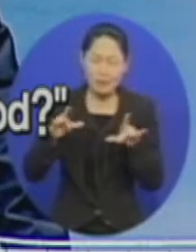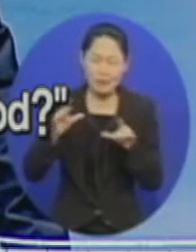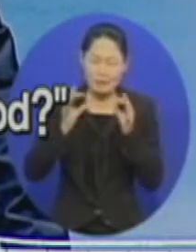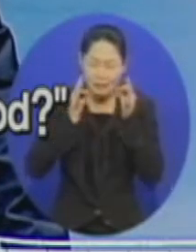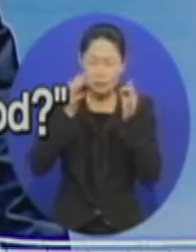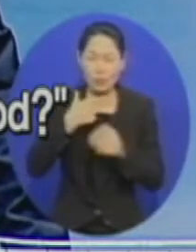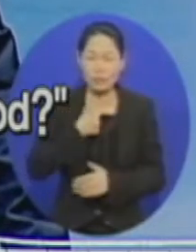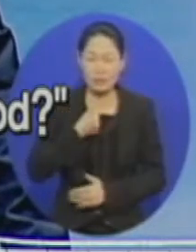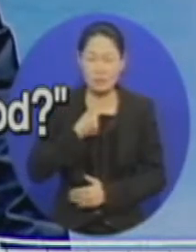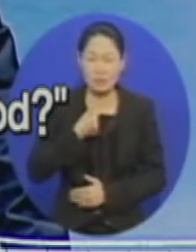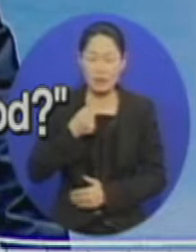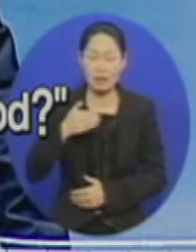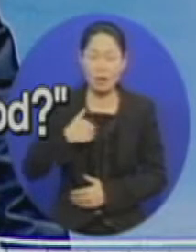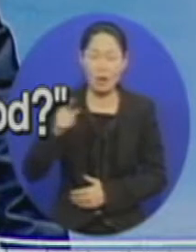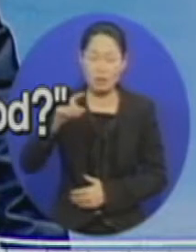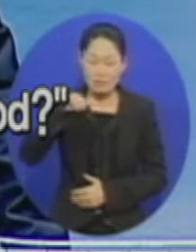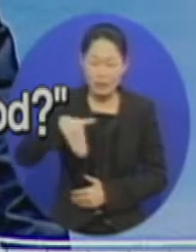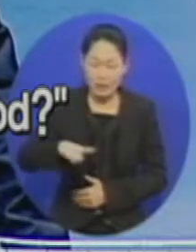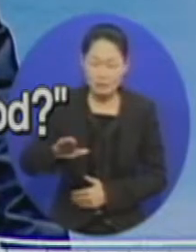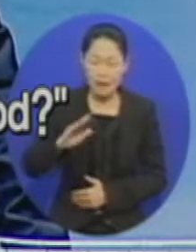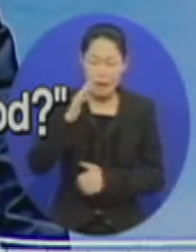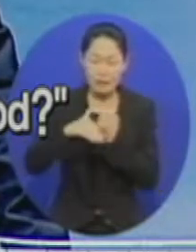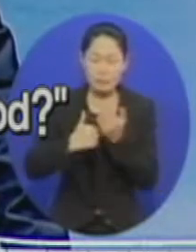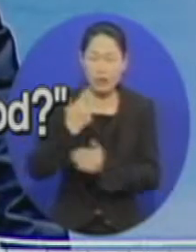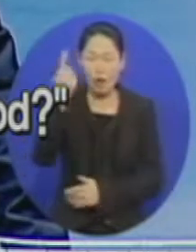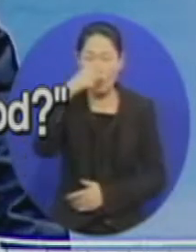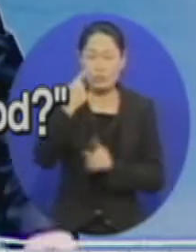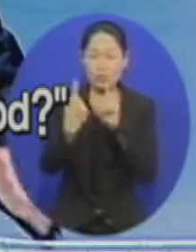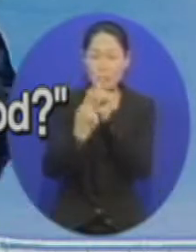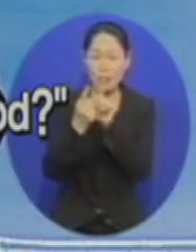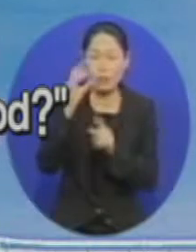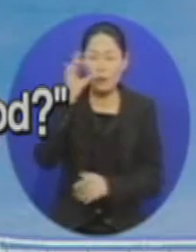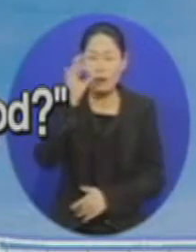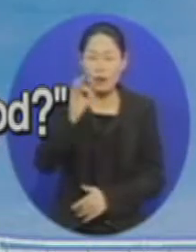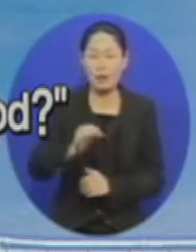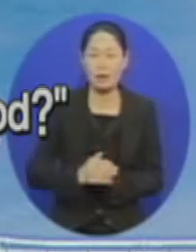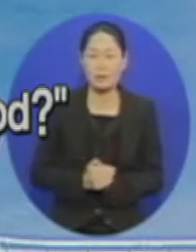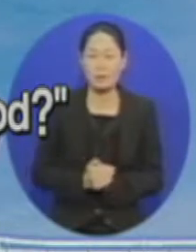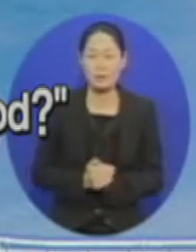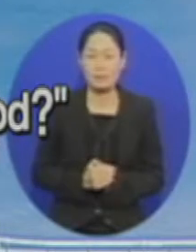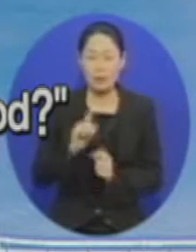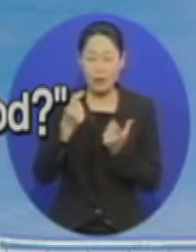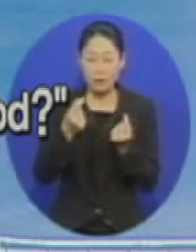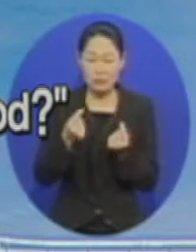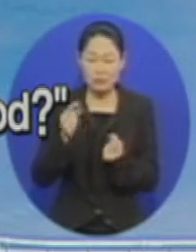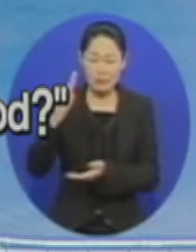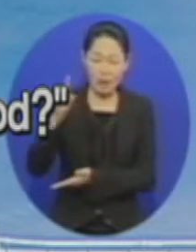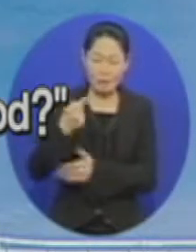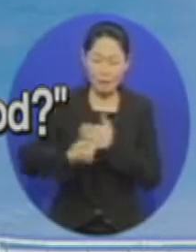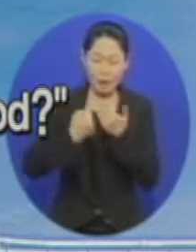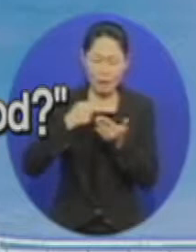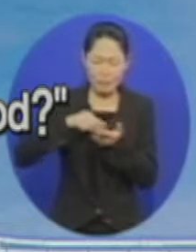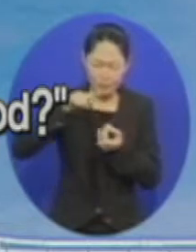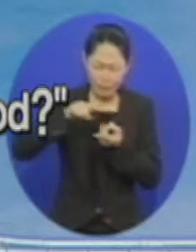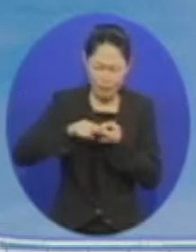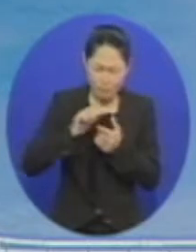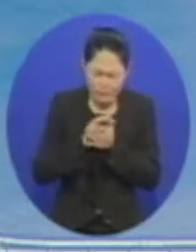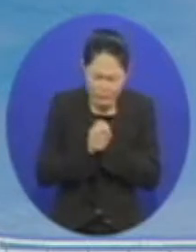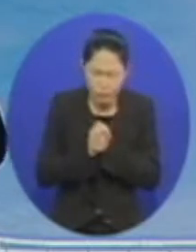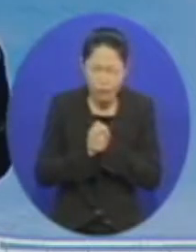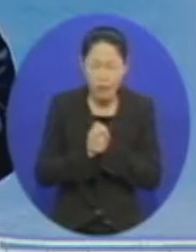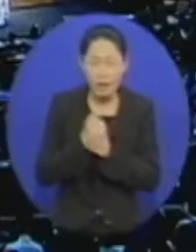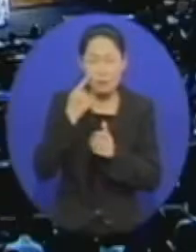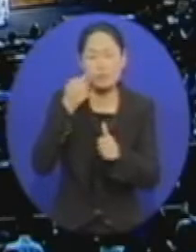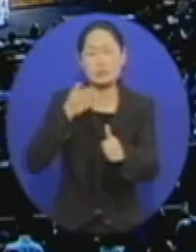하나님의 얼굴을 배울까 여러분도 이 다윗에 의 이 마음 그대로 기도해 보세요